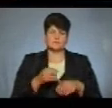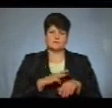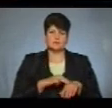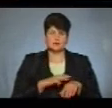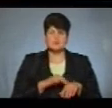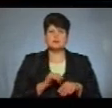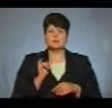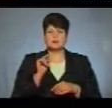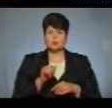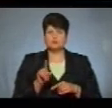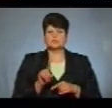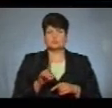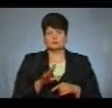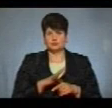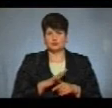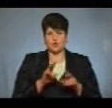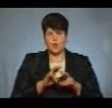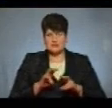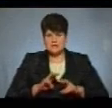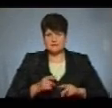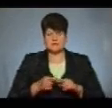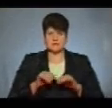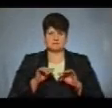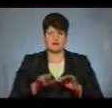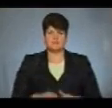правоохоронні органи для того, щоб було належне розслідування даної справи.